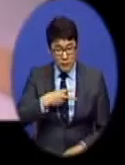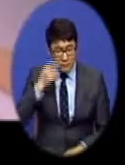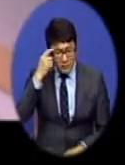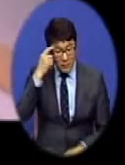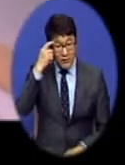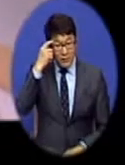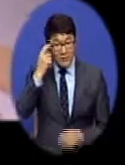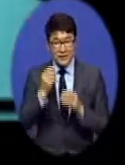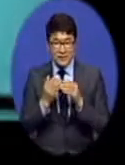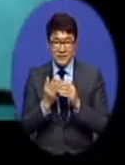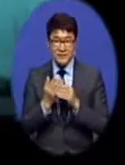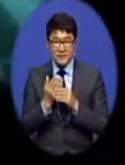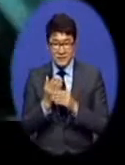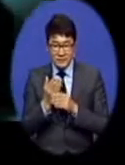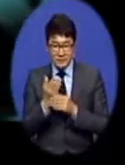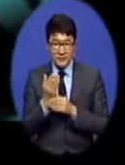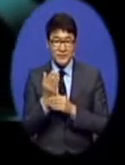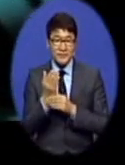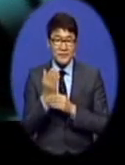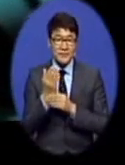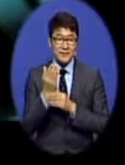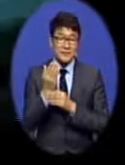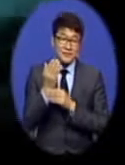자꾸 생각나.